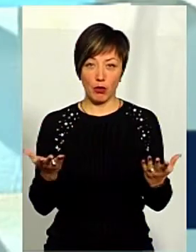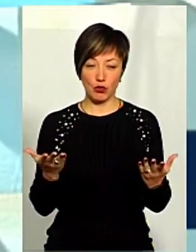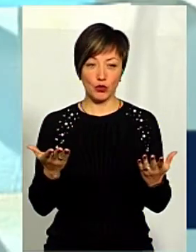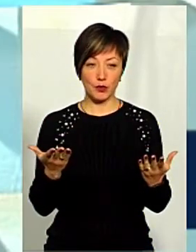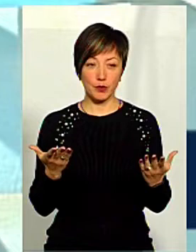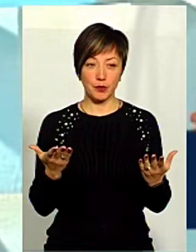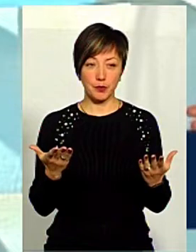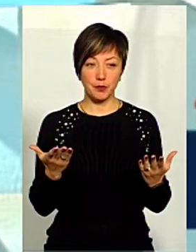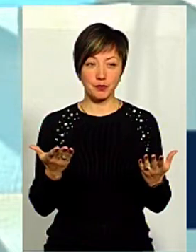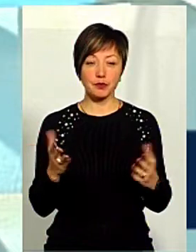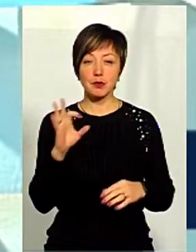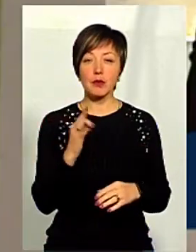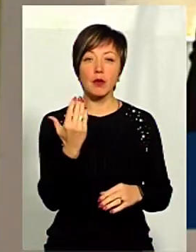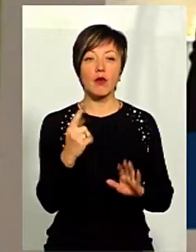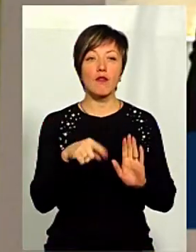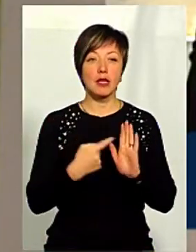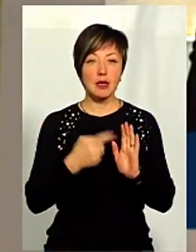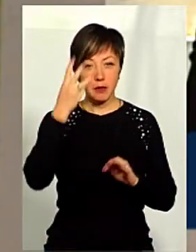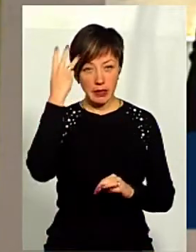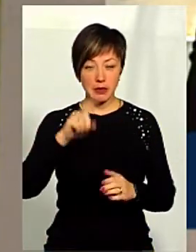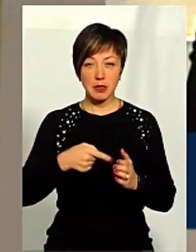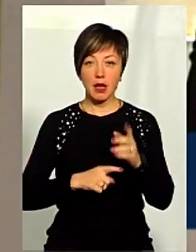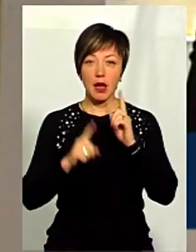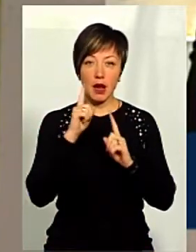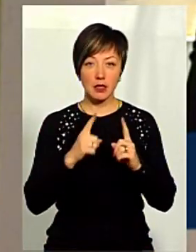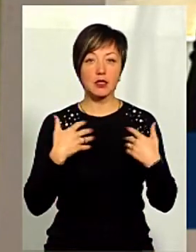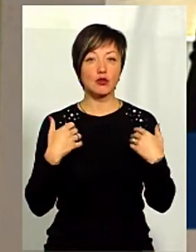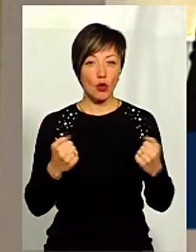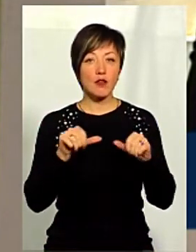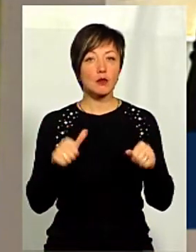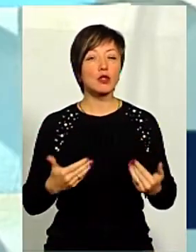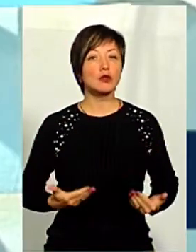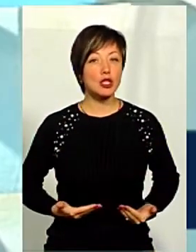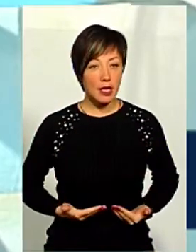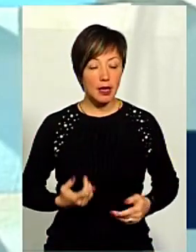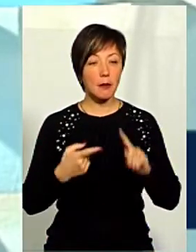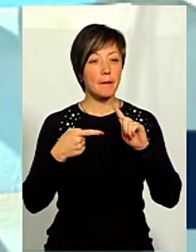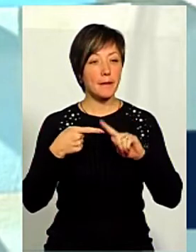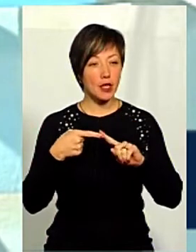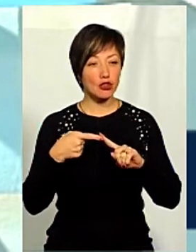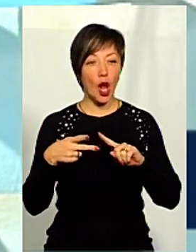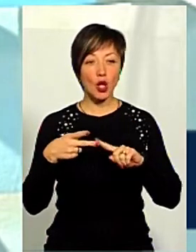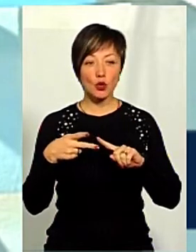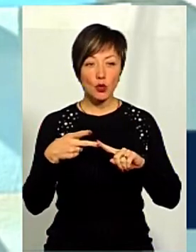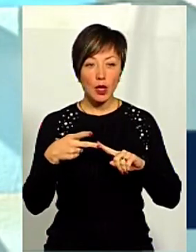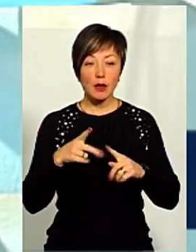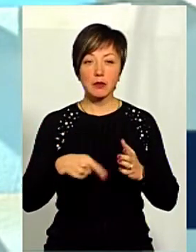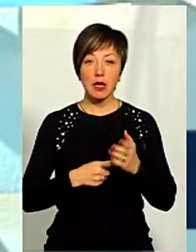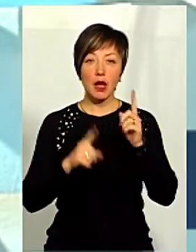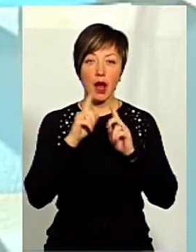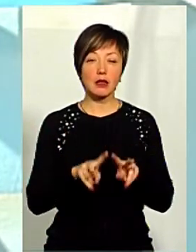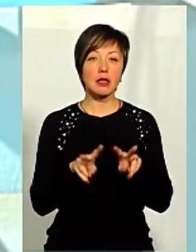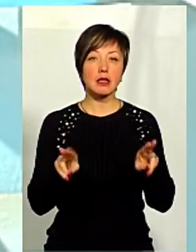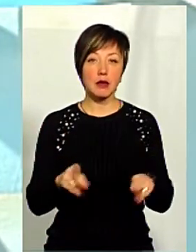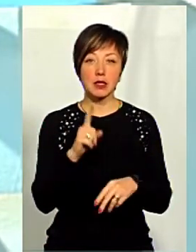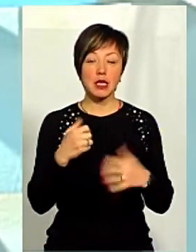Щодо вашого питання, то Хмельницька міська рада за здоровий спосіб життя, це перше. А друге, Хмельницька міська рада так само